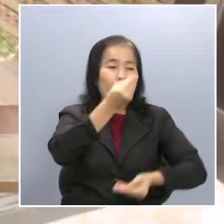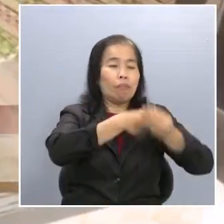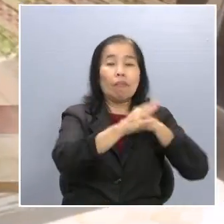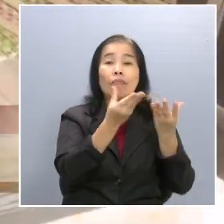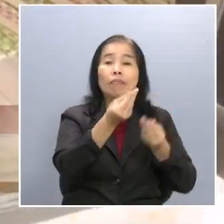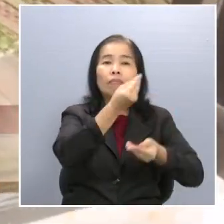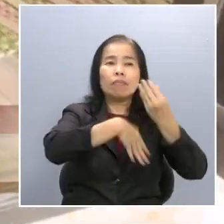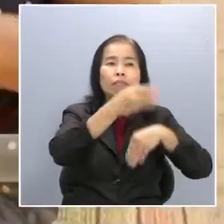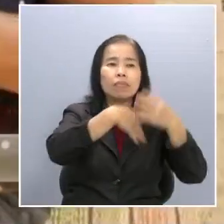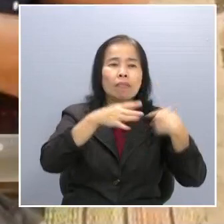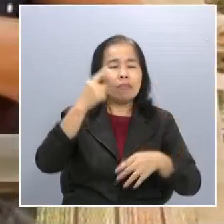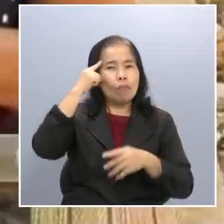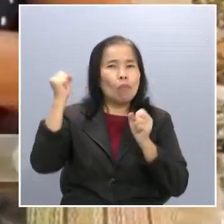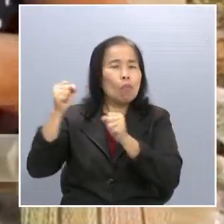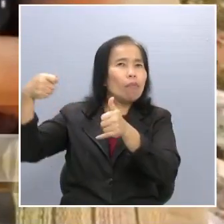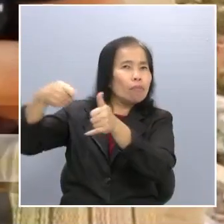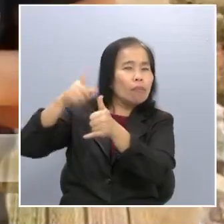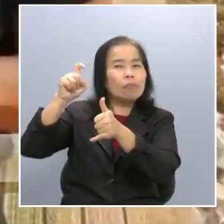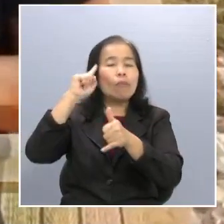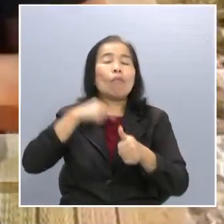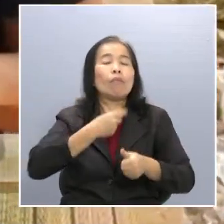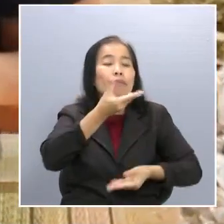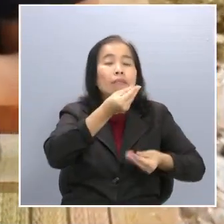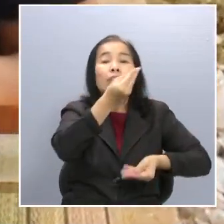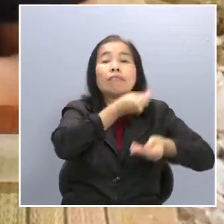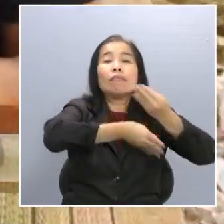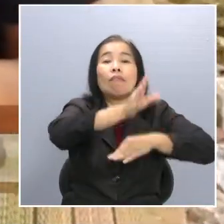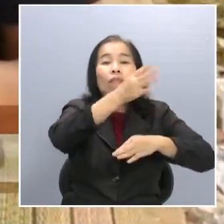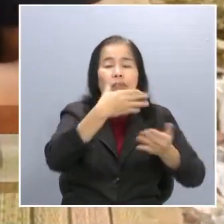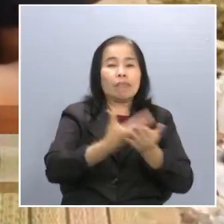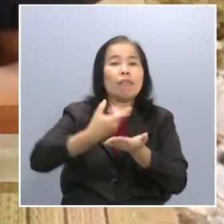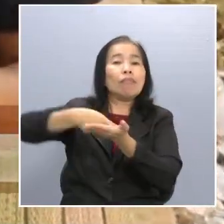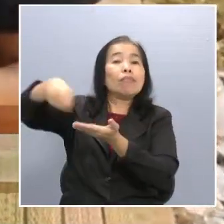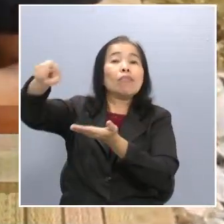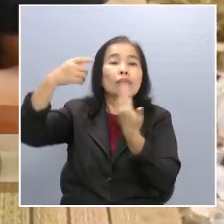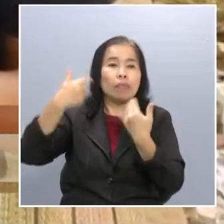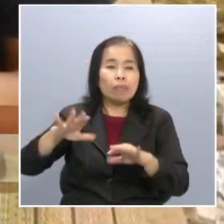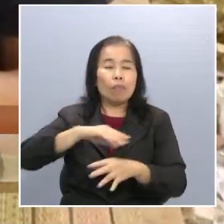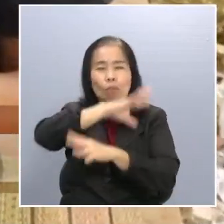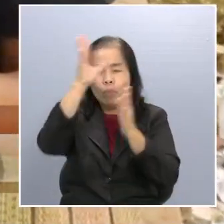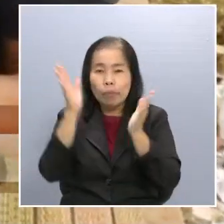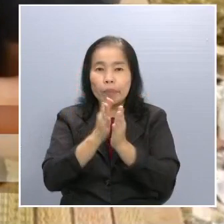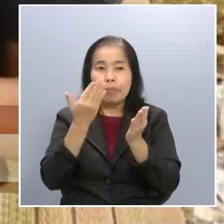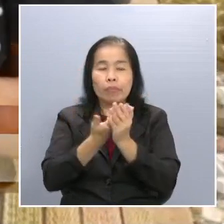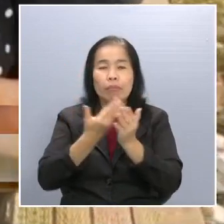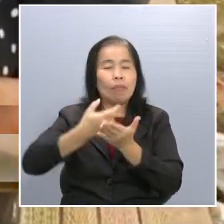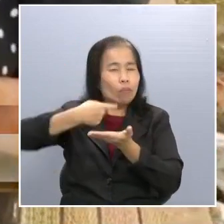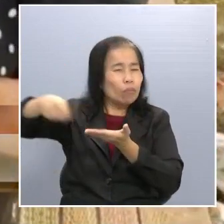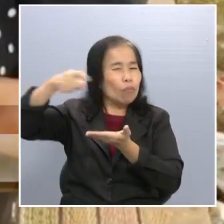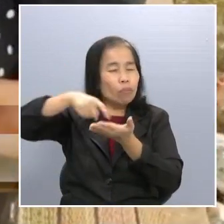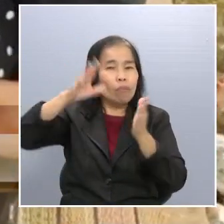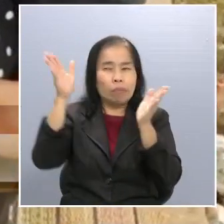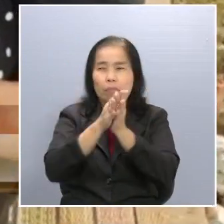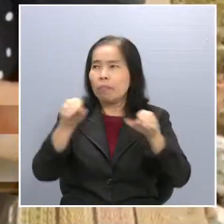ถูกฆ่าตัวฆ่าถูกฆ่าตายเพราะถูกจับไปเรียกค่าถ่ายส่งเงินมาให้รวมๆไปแล้วเนี่ยส่งไปเกือบล้าน